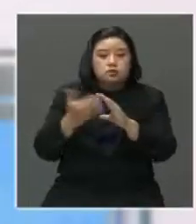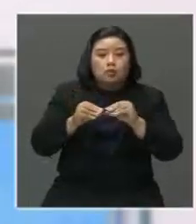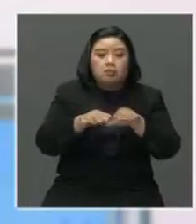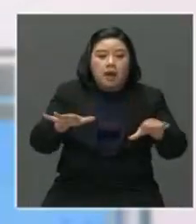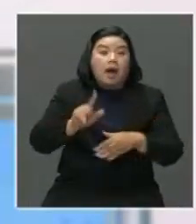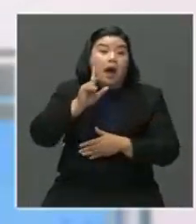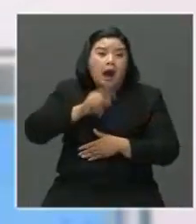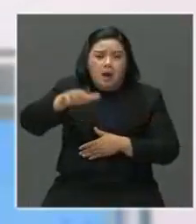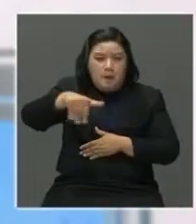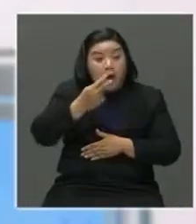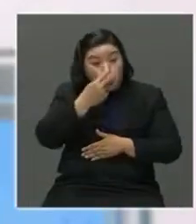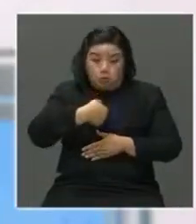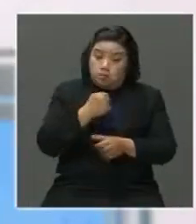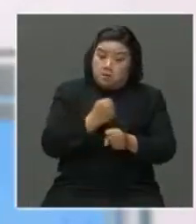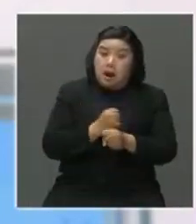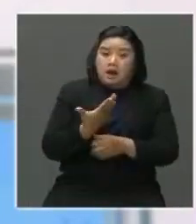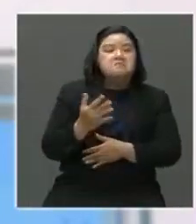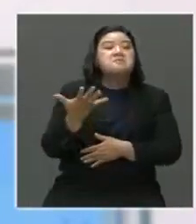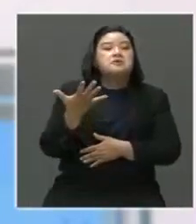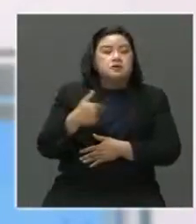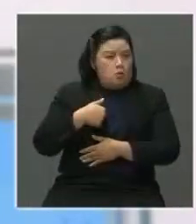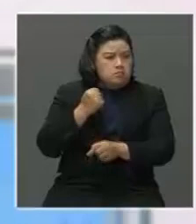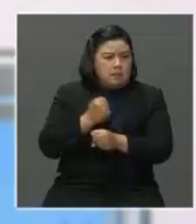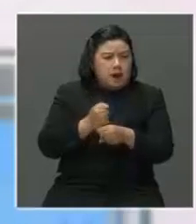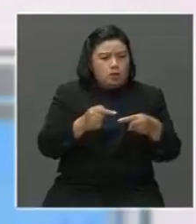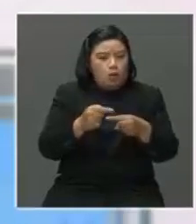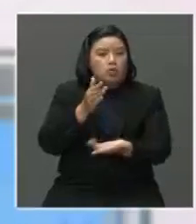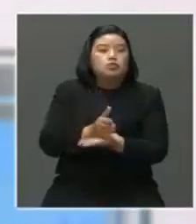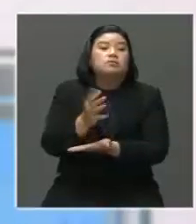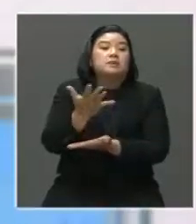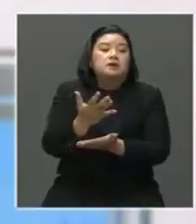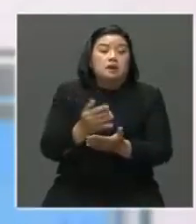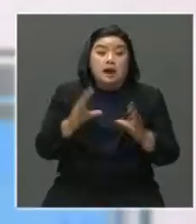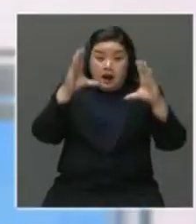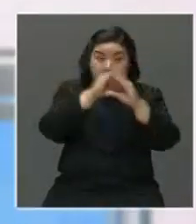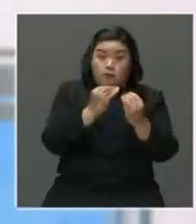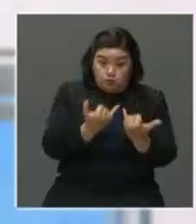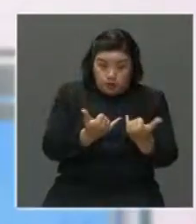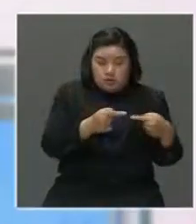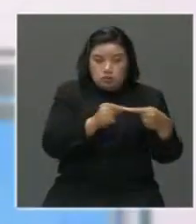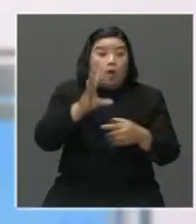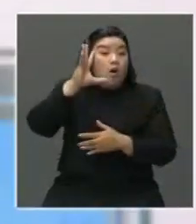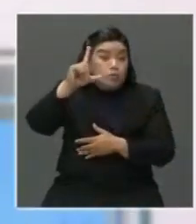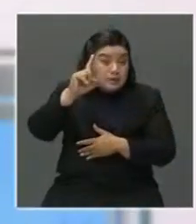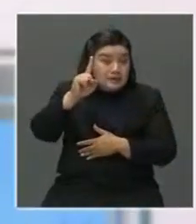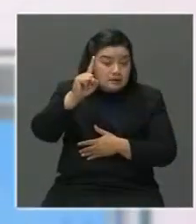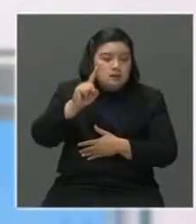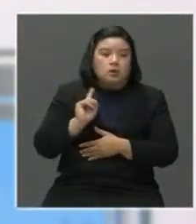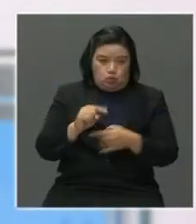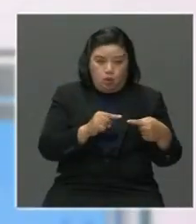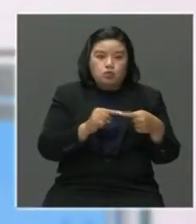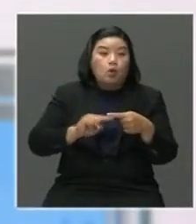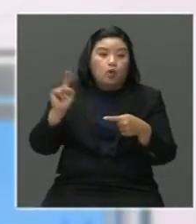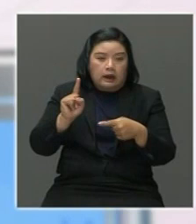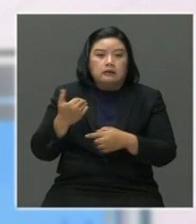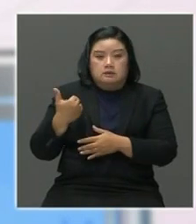างใดแต่เรื่องของการทำงานไม่ได้มีหยุดหย่อนเลยนะคะส่วนคุณผู้ชมคะคืนนี้แล้วก็วันพรุ่งนี้ยังคงต้องเฝ้าระวังแล้วก็ติดตามกันอย่างต่อเนื่องนะคะส